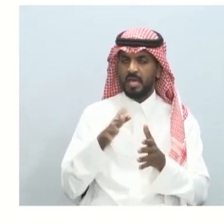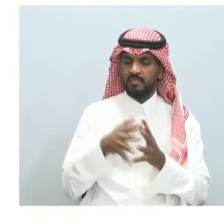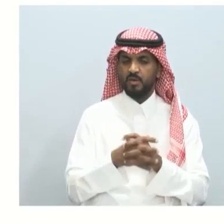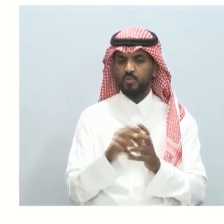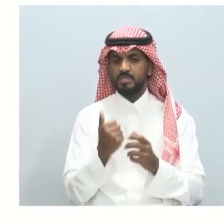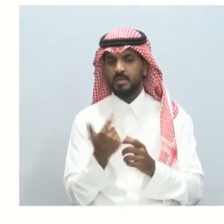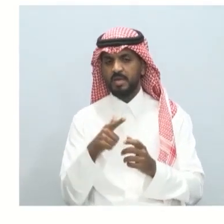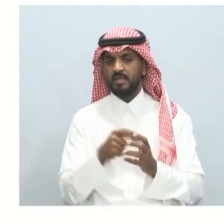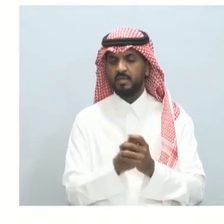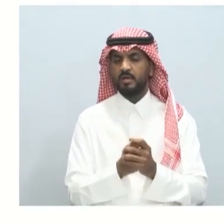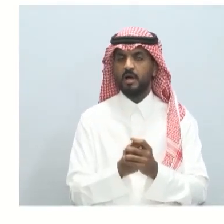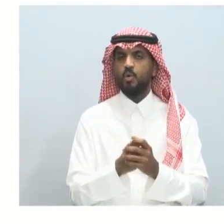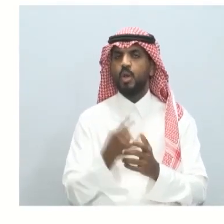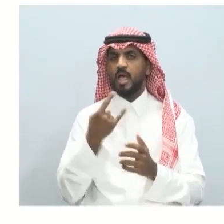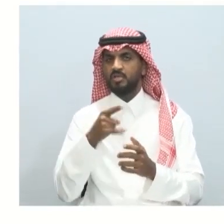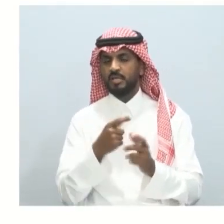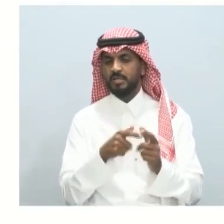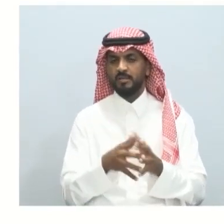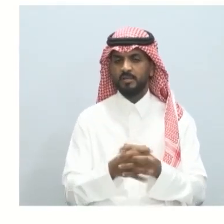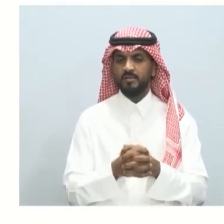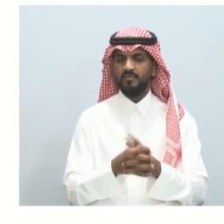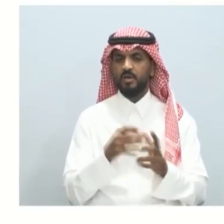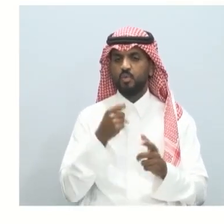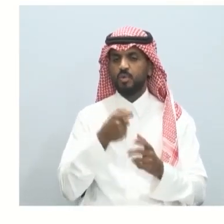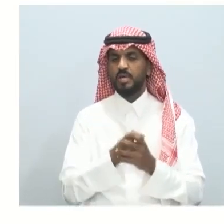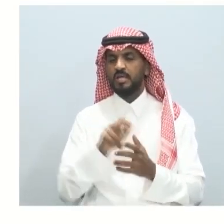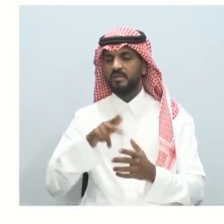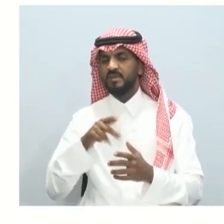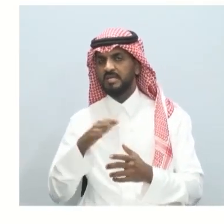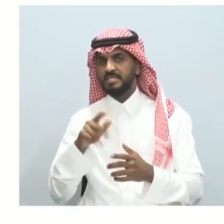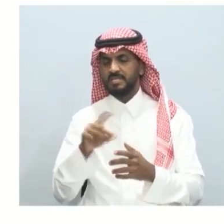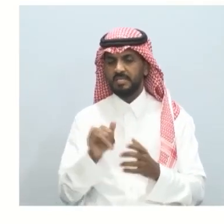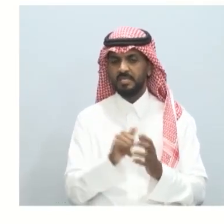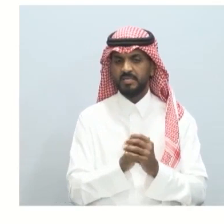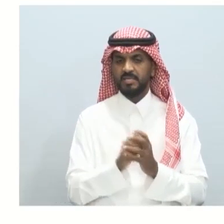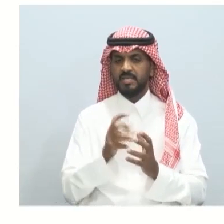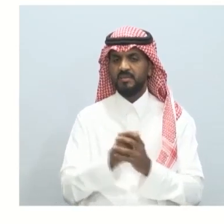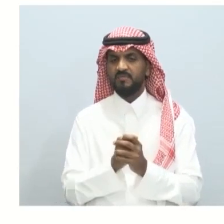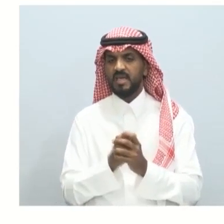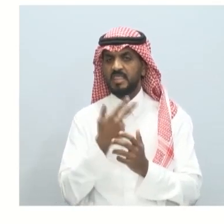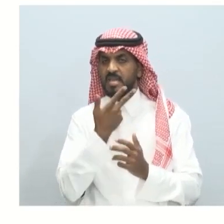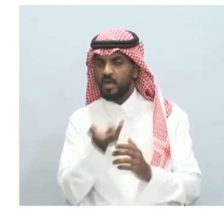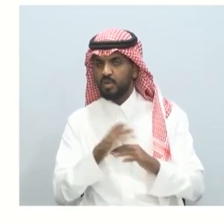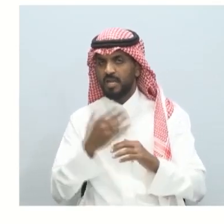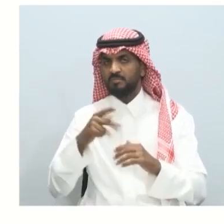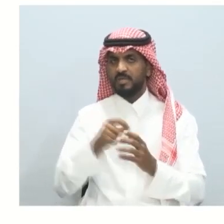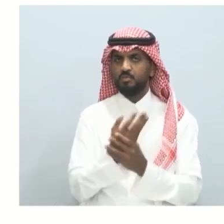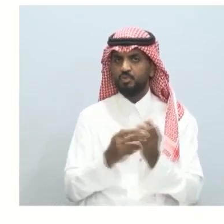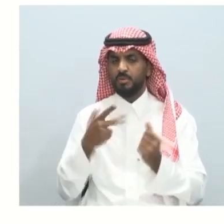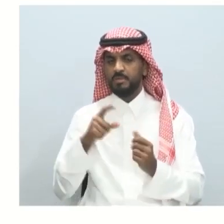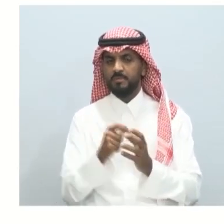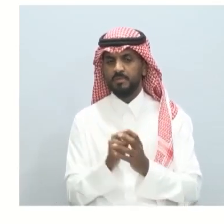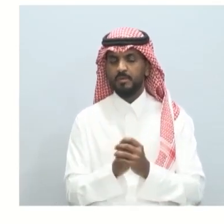السابعه كذا العاشره كذا قال قلنا ل الفقعسي كيف ثناؤك على حمدان بن حبيب